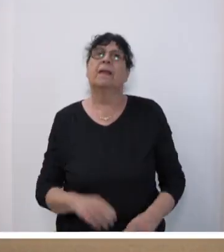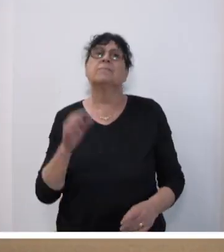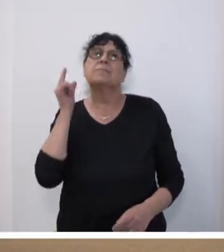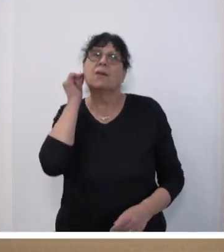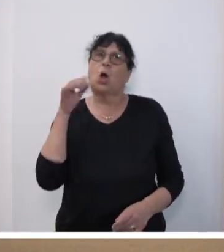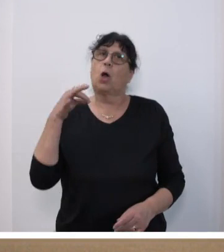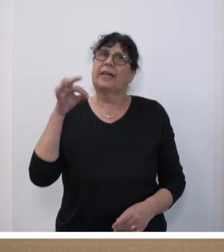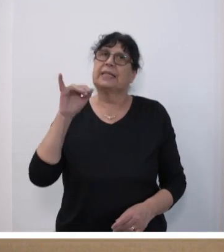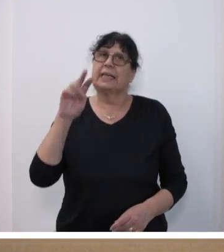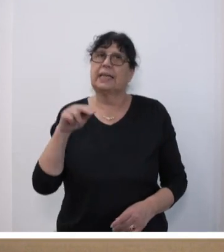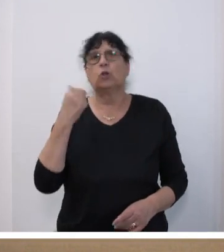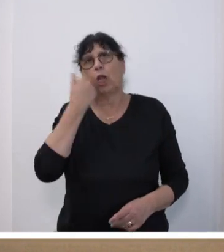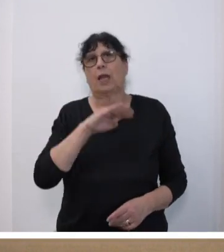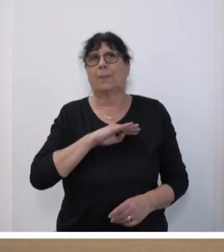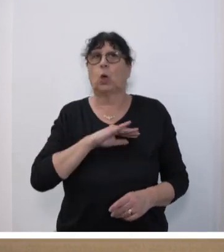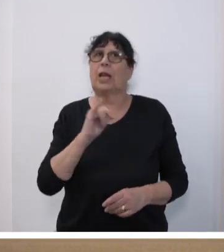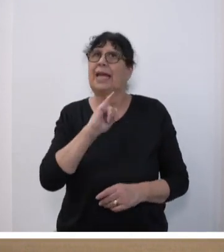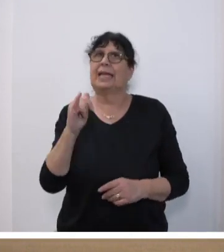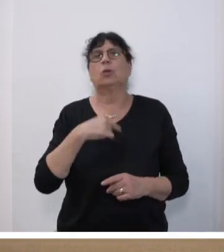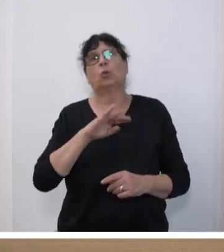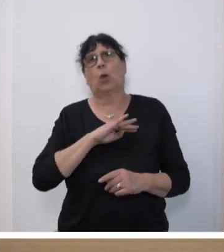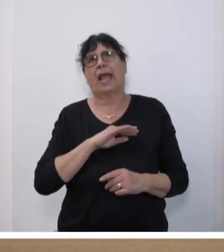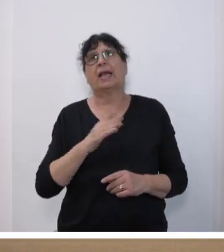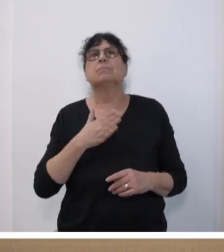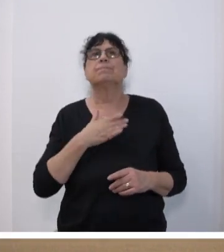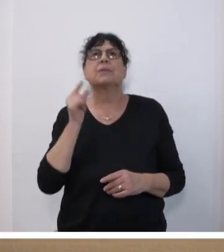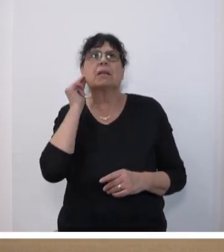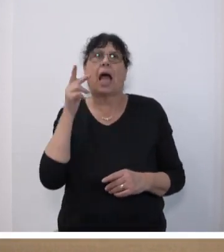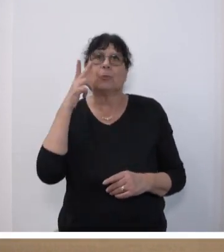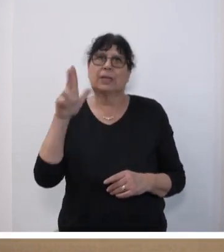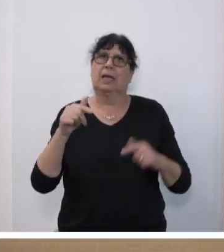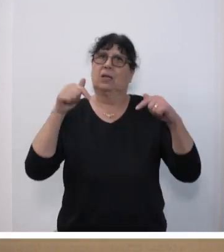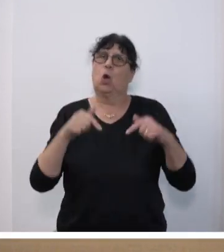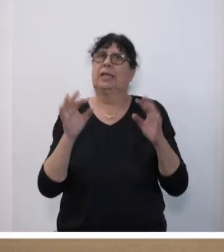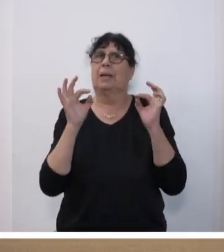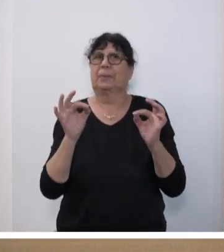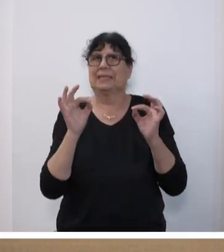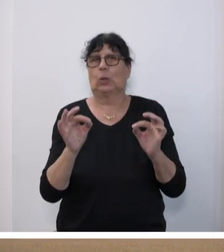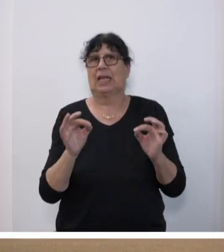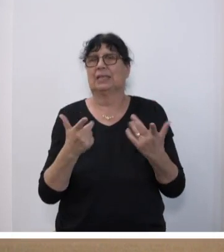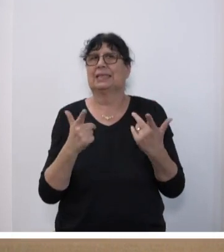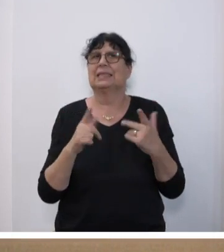Frau Präsidentin, liebe Kolleginnen und Kollegen, meine Damen und Herren, heute geht es um ein besonderes Buch.